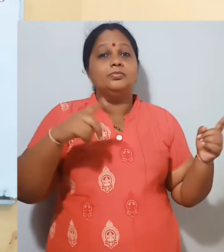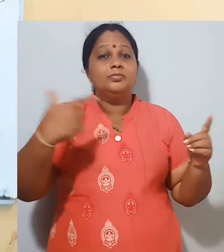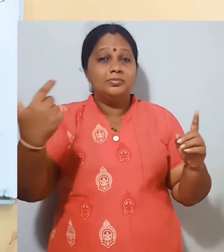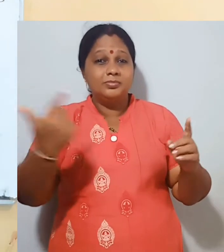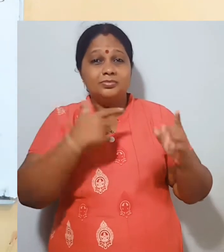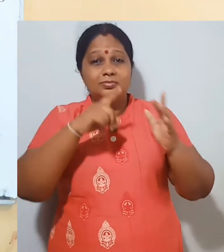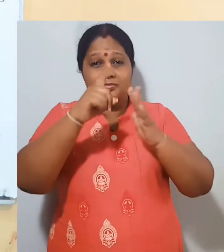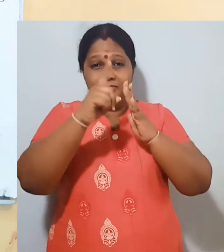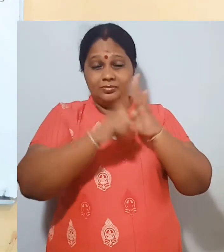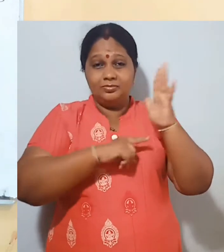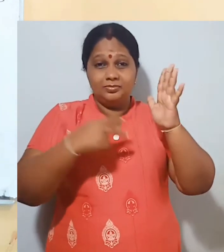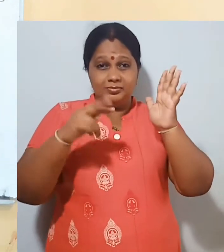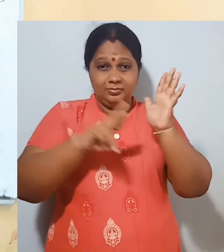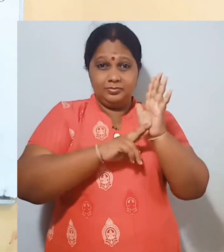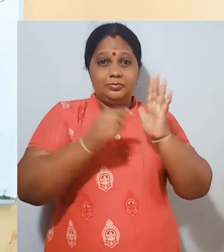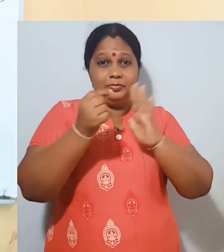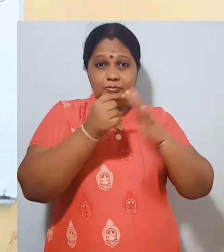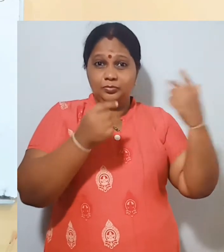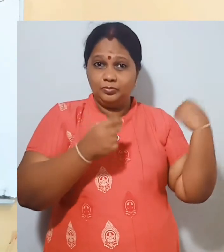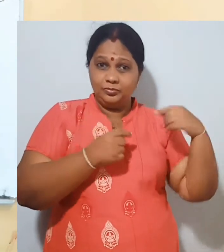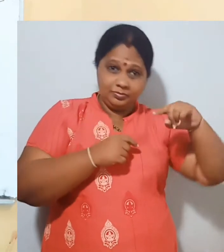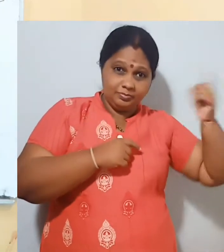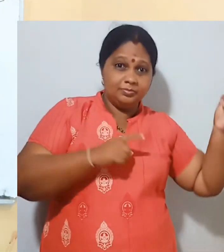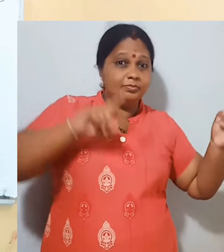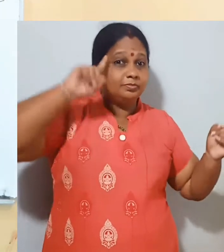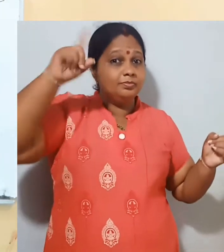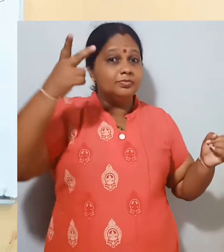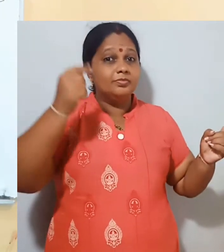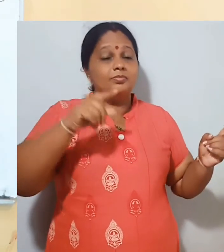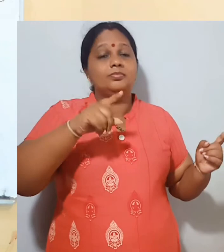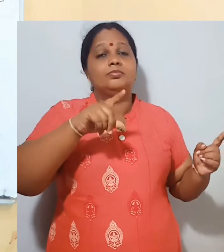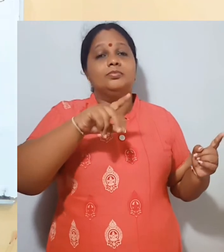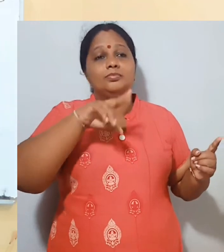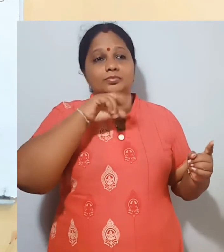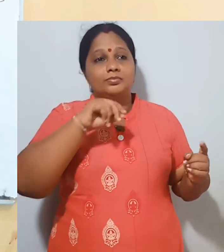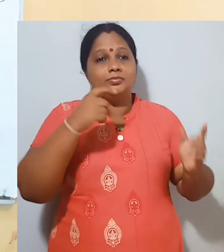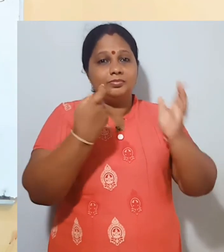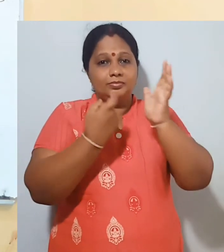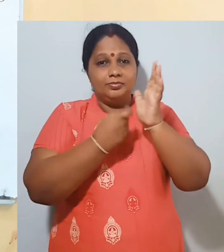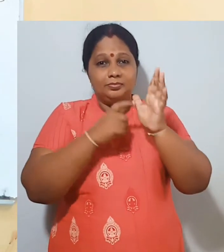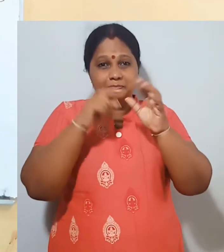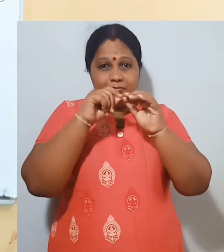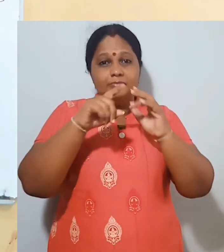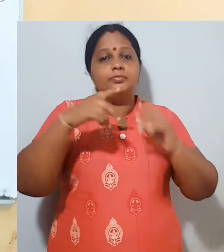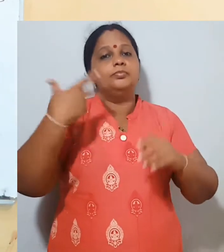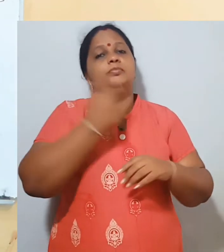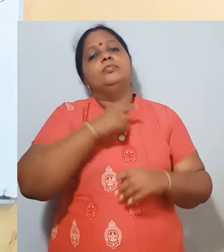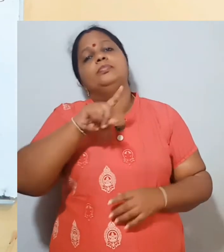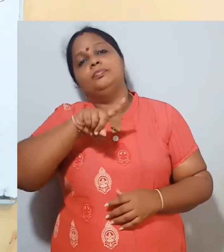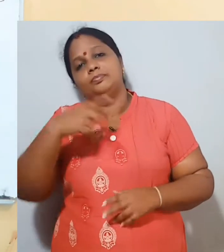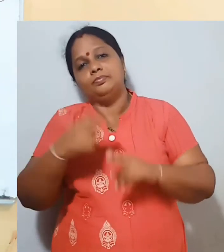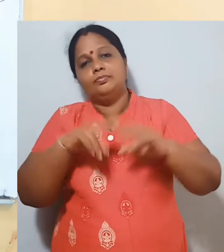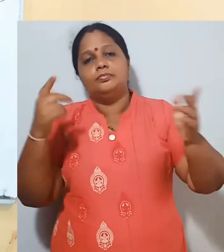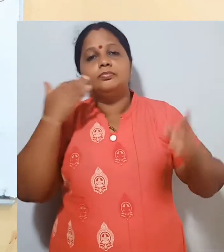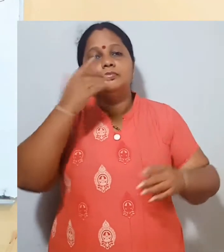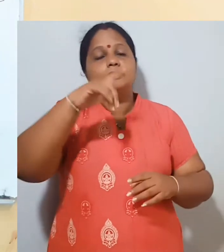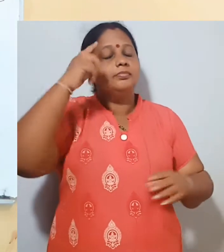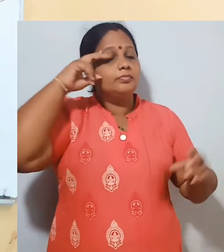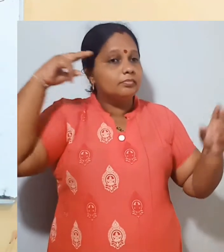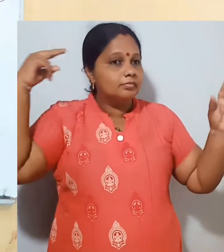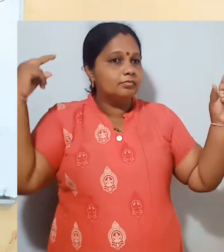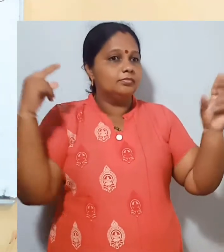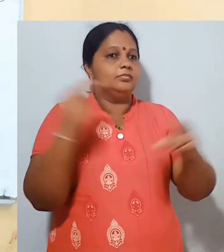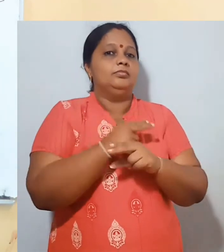நினைக்கிறது. ஏற்பூசி என்றது வேற, விசர்நாய்க்கடிக்கு அதாவது ரேபிஸுக்கு போடுற ஊசி வேற. சிலர் அதை பிள்ளையா விளங்கி